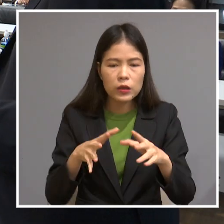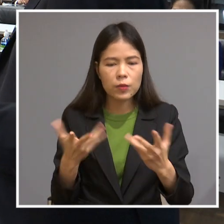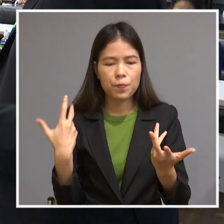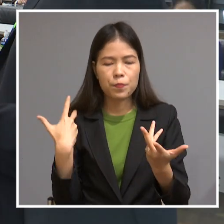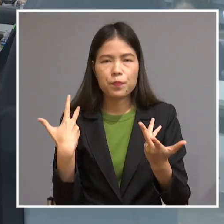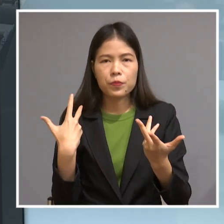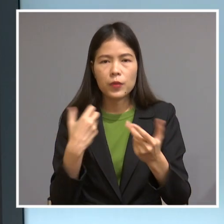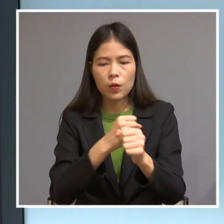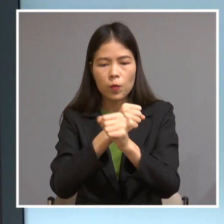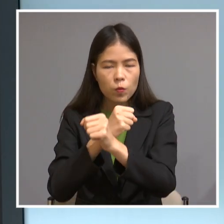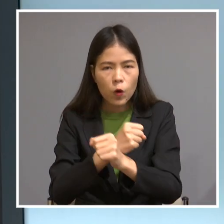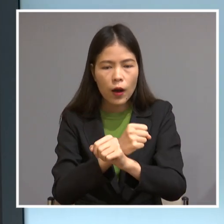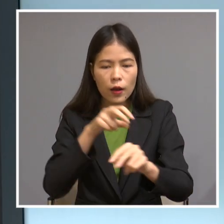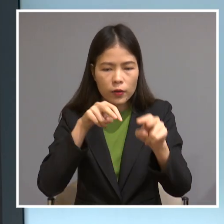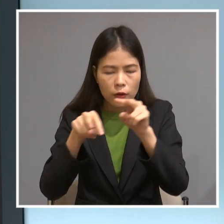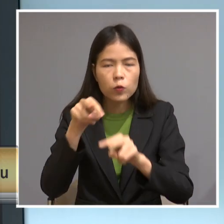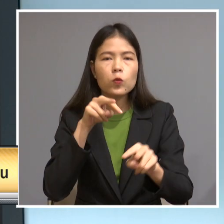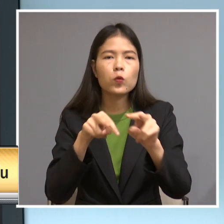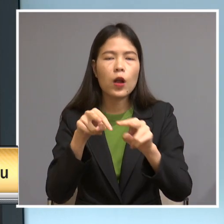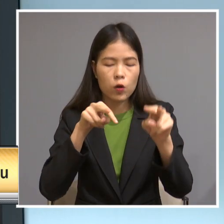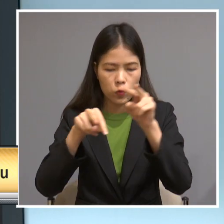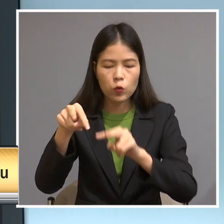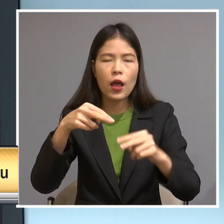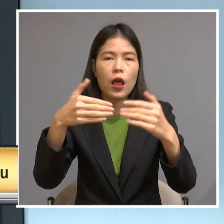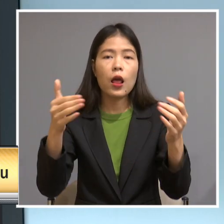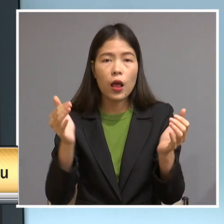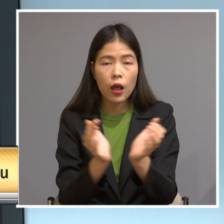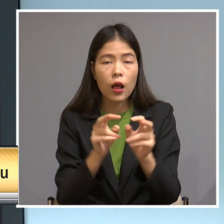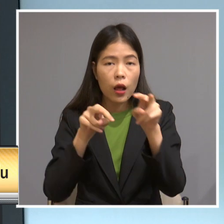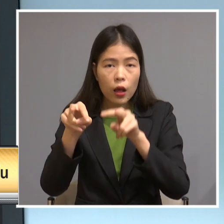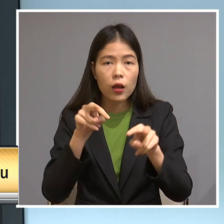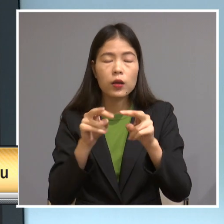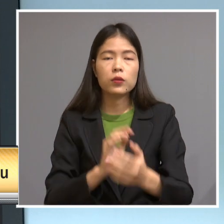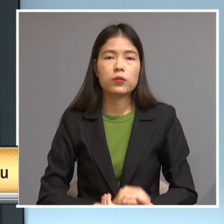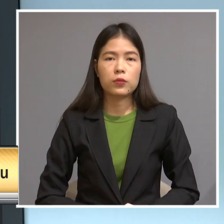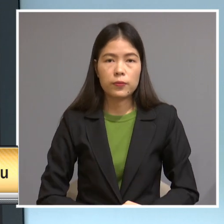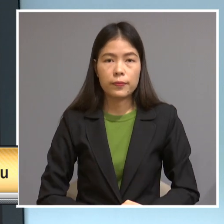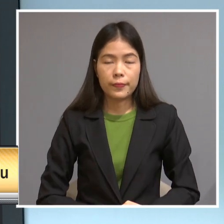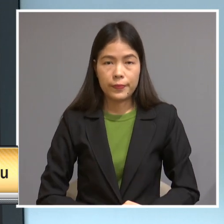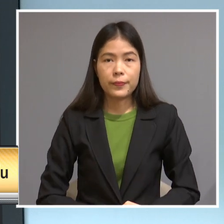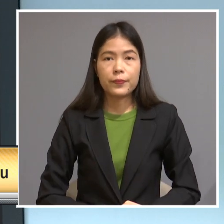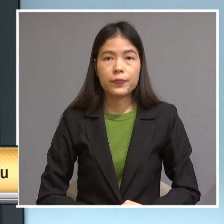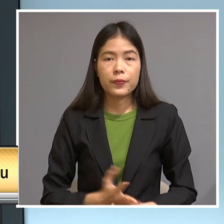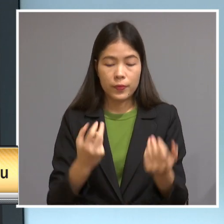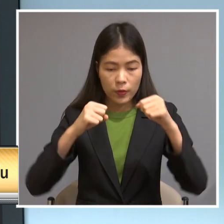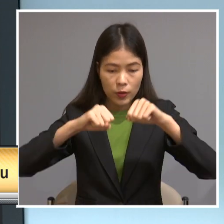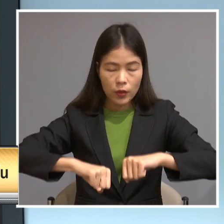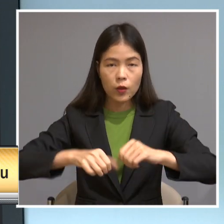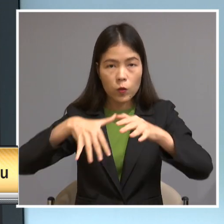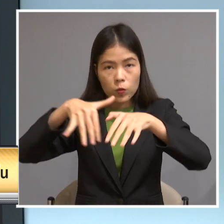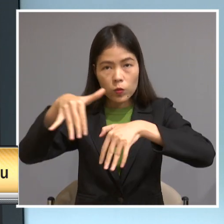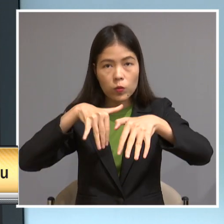ต้องมนสอรหมดไม่ใช่เรื่องการล ไม่สามาถรกรíchดได้มะถิที่ผชุของท้องถิทั้งหมด